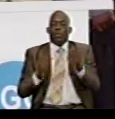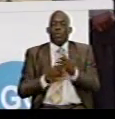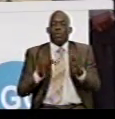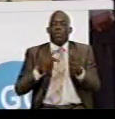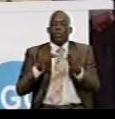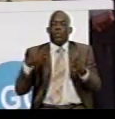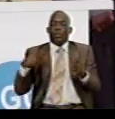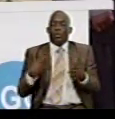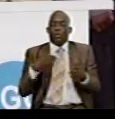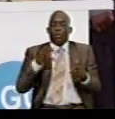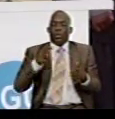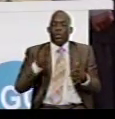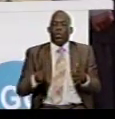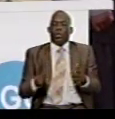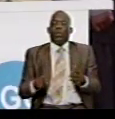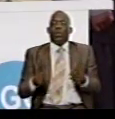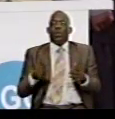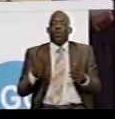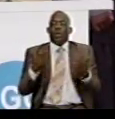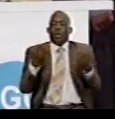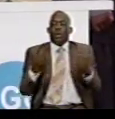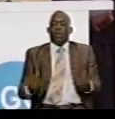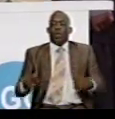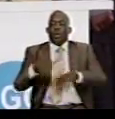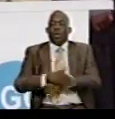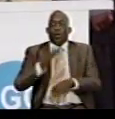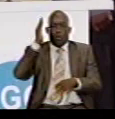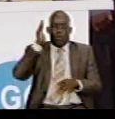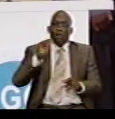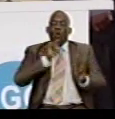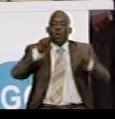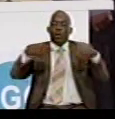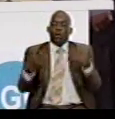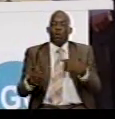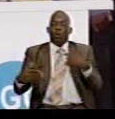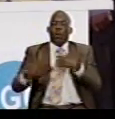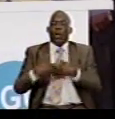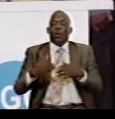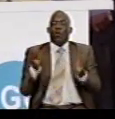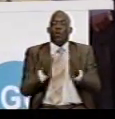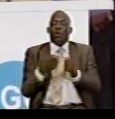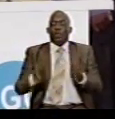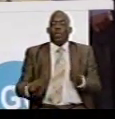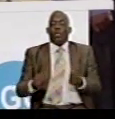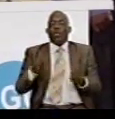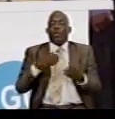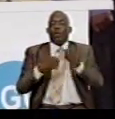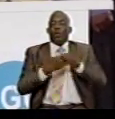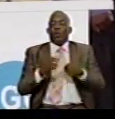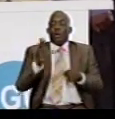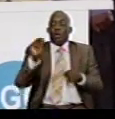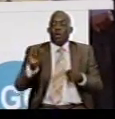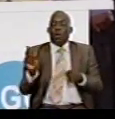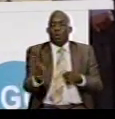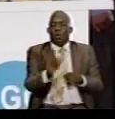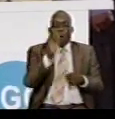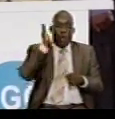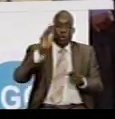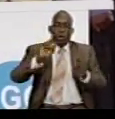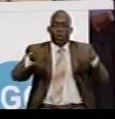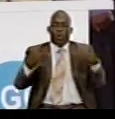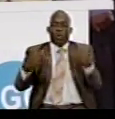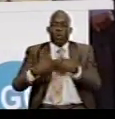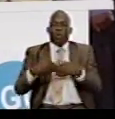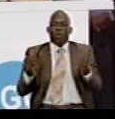croisade no global ce soir, go back with his problem. Quelqu'un ne rentre avec son problème. Nobody will go back with his captivity. Quelqu'un